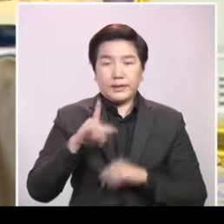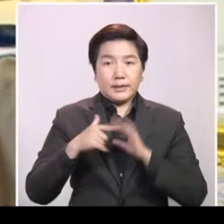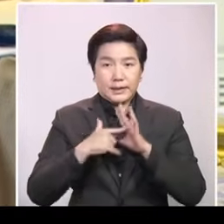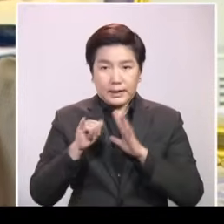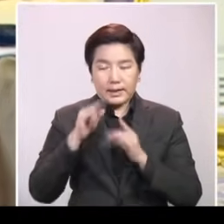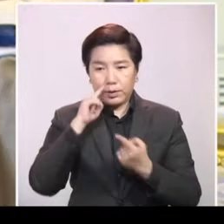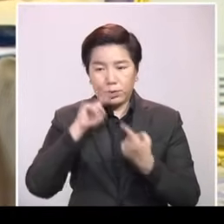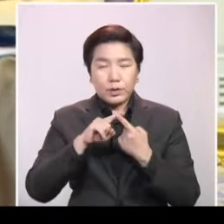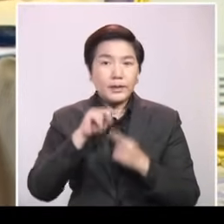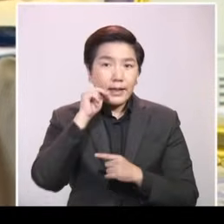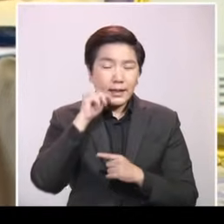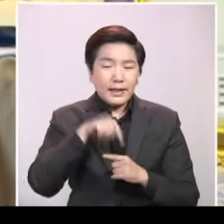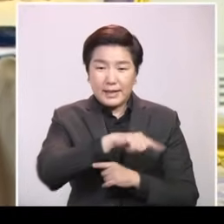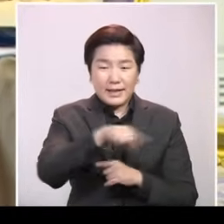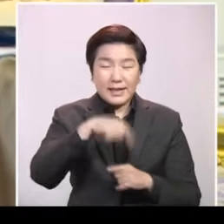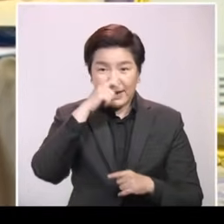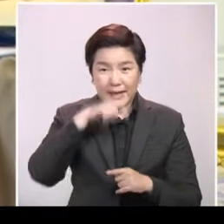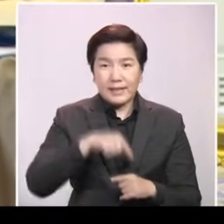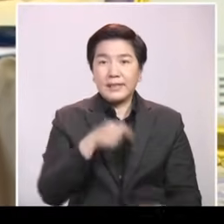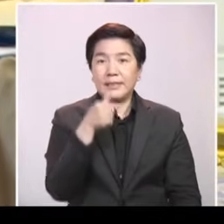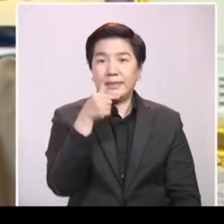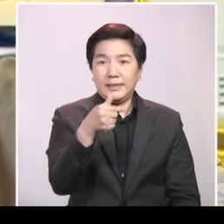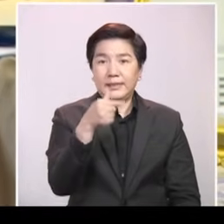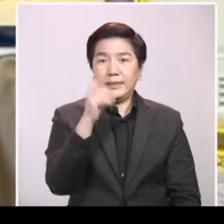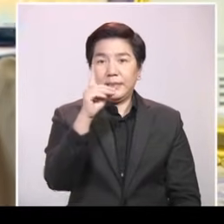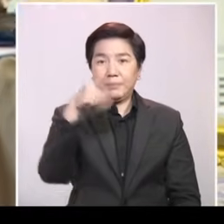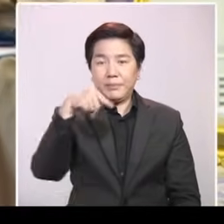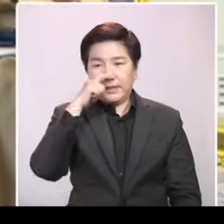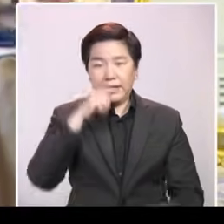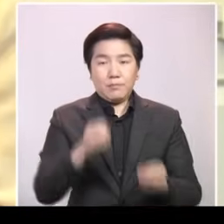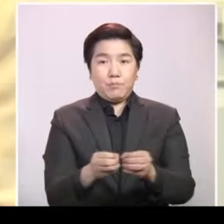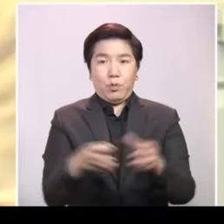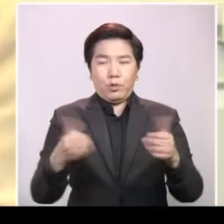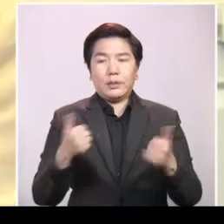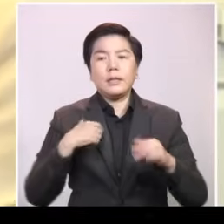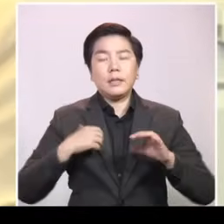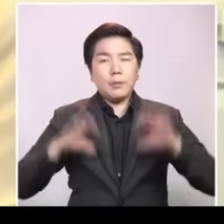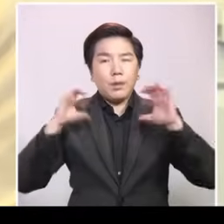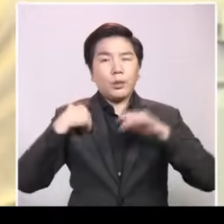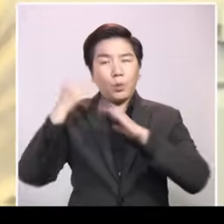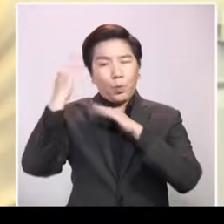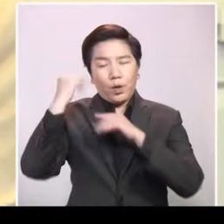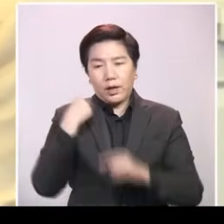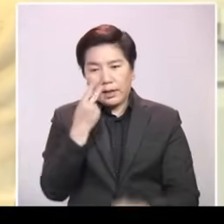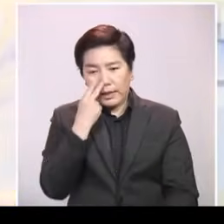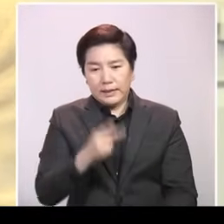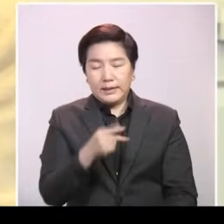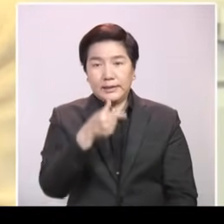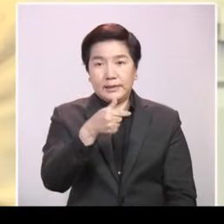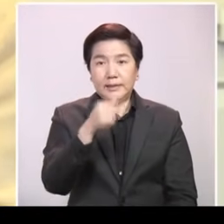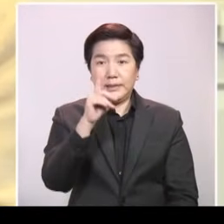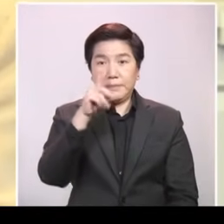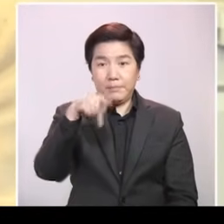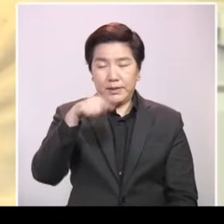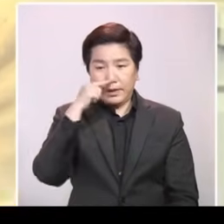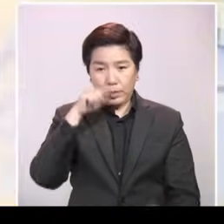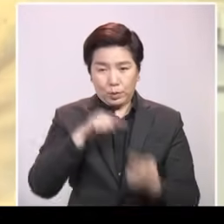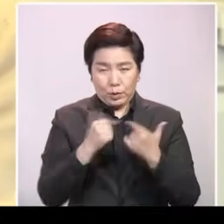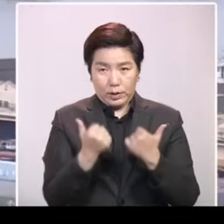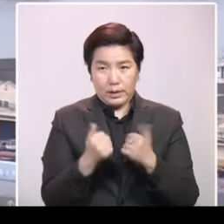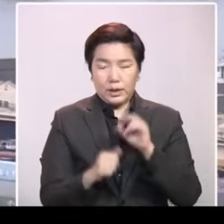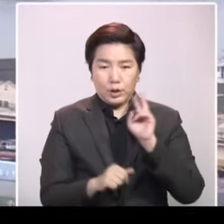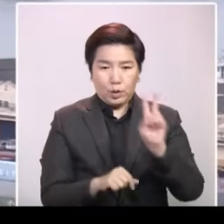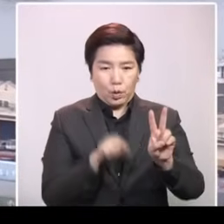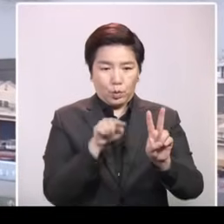ทางเศรษฐกิจของไทยในปี 67หรือว่า GDPด้วยนะคะบอกว่ารัฐบาลยังหวังว่าจะเห็น GDPของปีนี้อยู่ที่